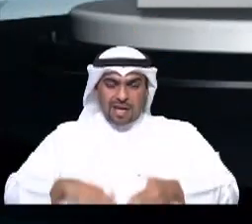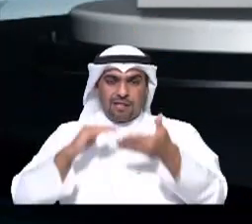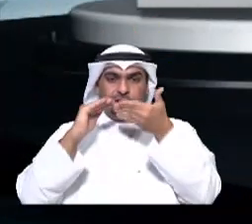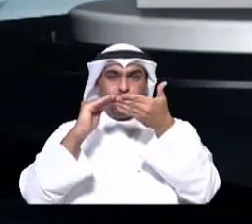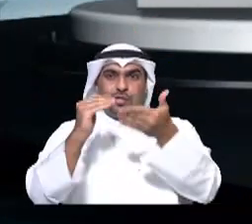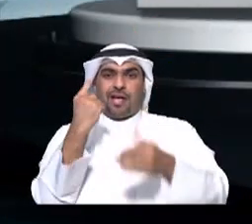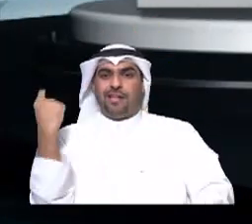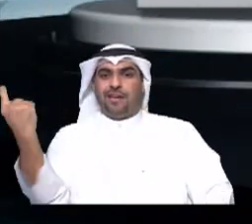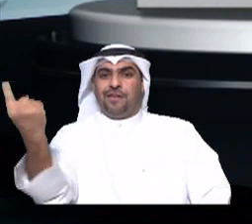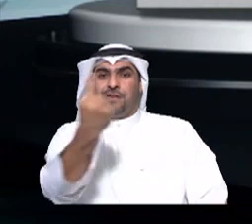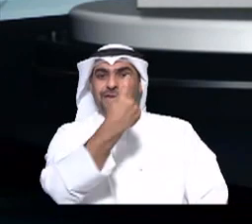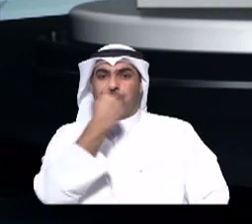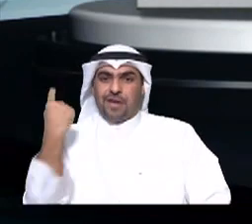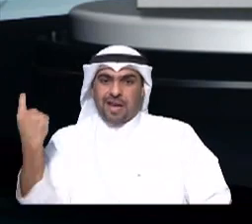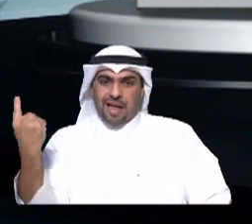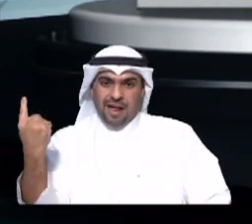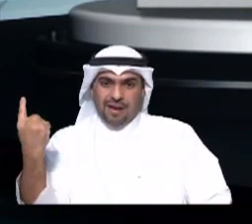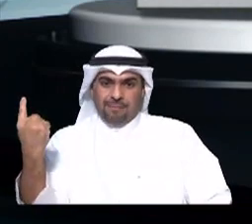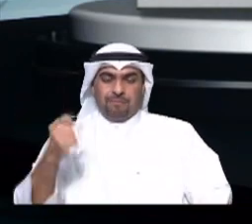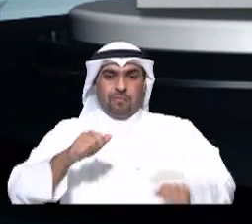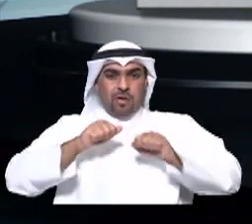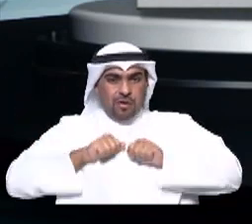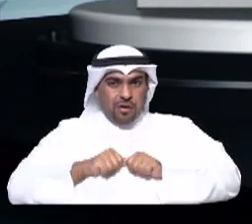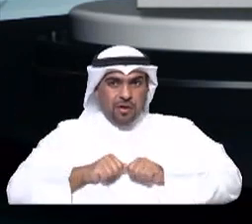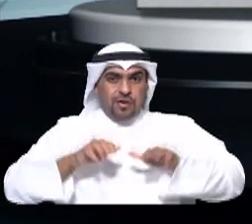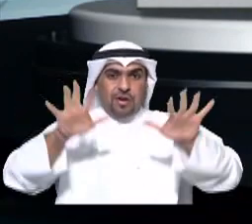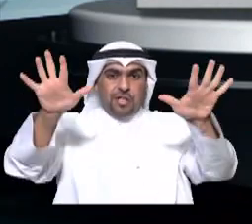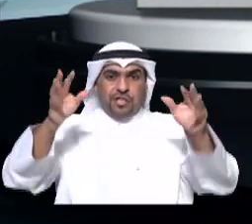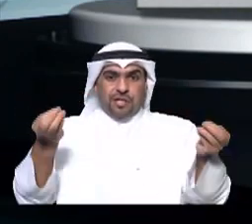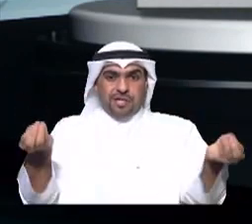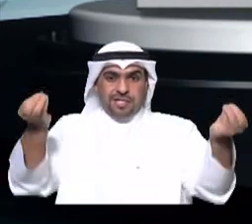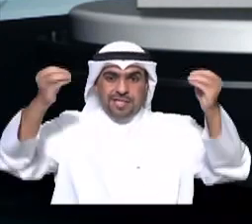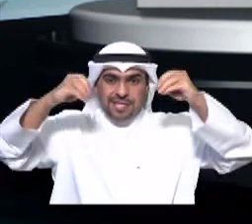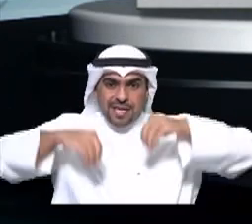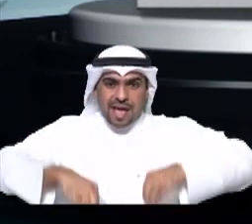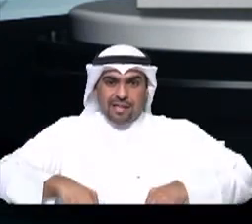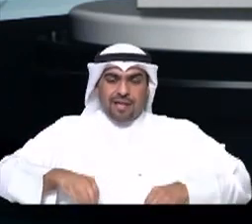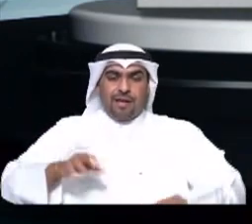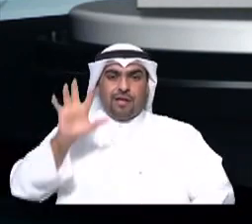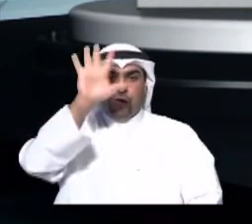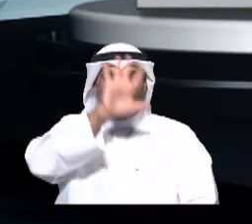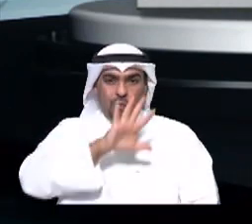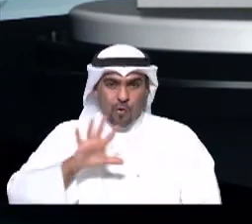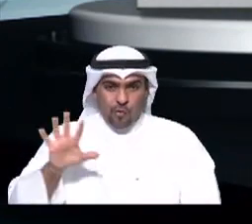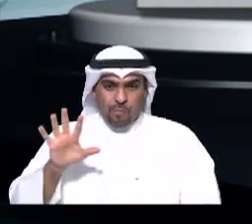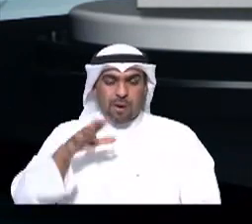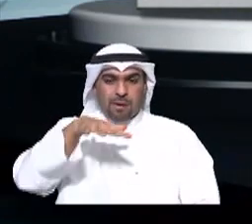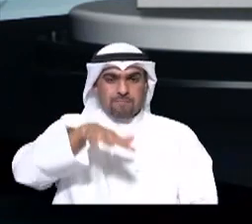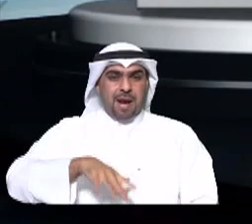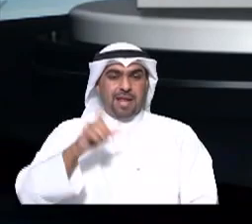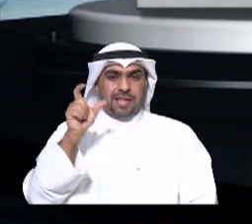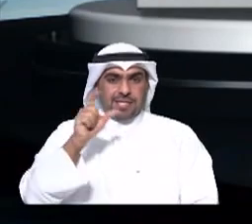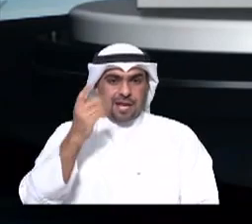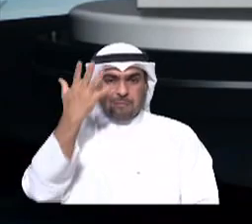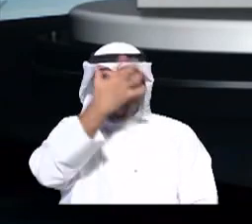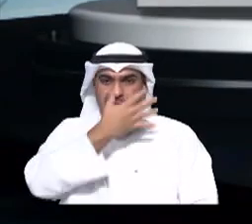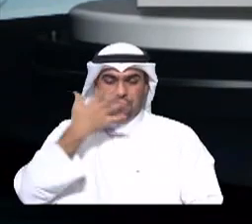العالمي، وتوسع نشاطها وازداد حجمها بشكل ملحوظ إلى مختلف أنحاء العالم.